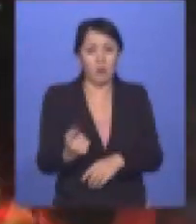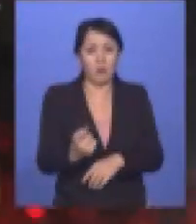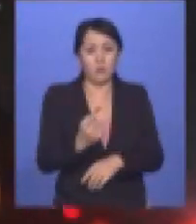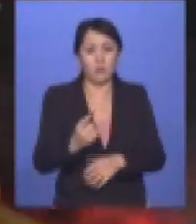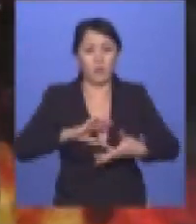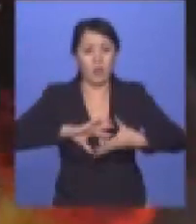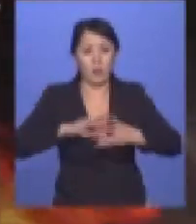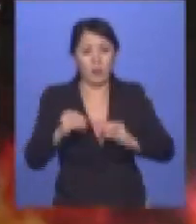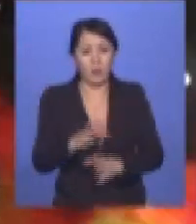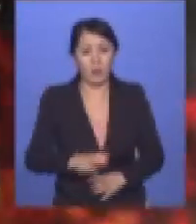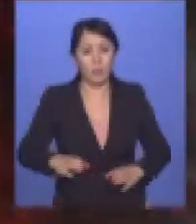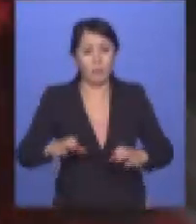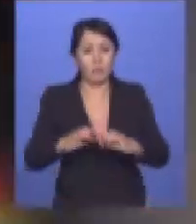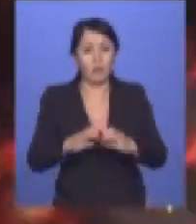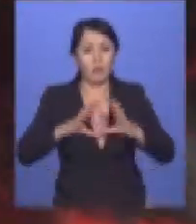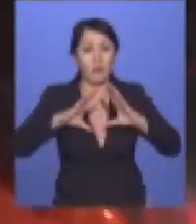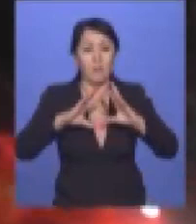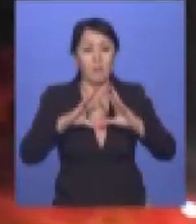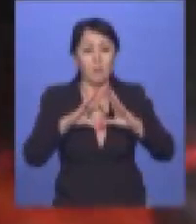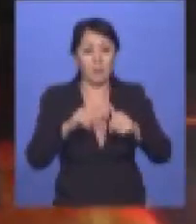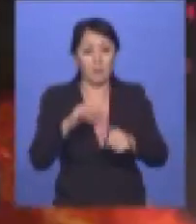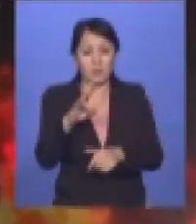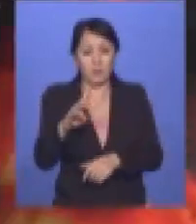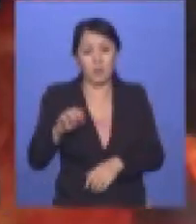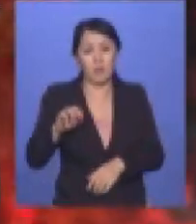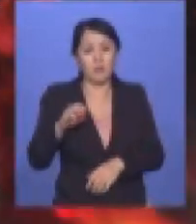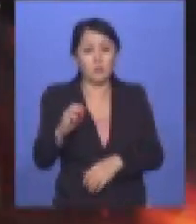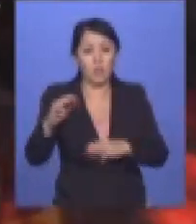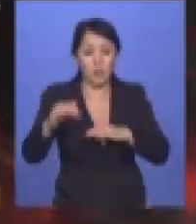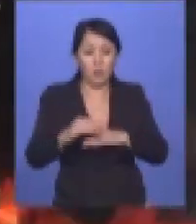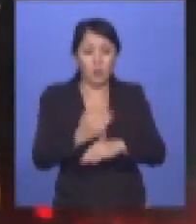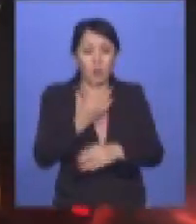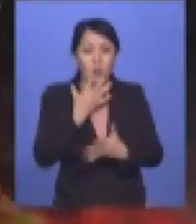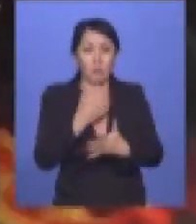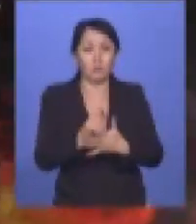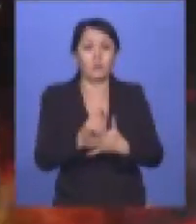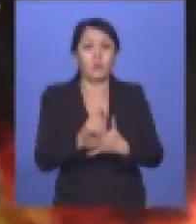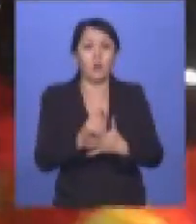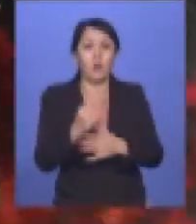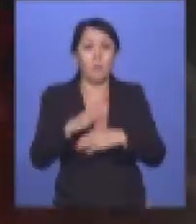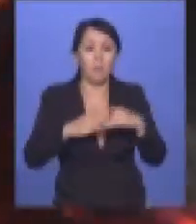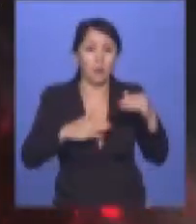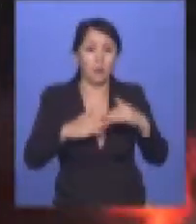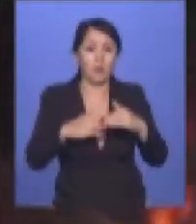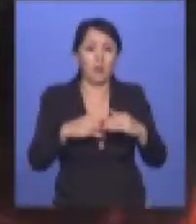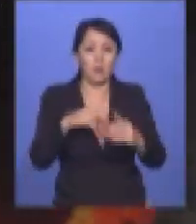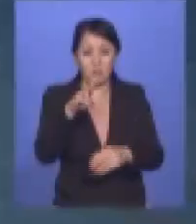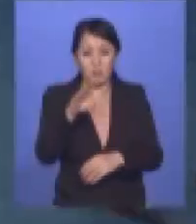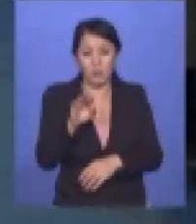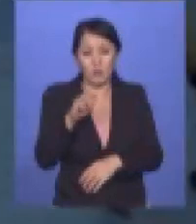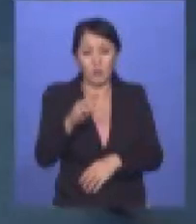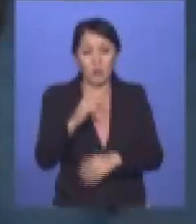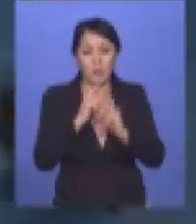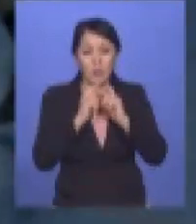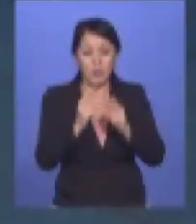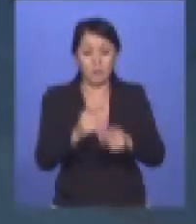шыңдай алды. Құрама сапына кірген әлем чемпионы Жанат Жақиянов қайырымдылық шарасына орай өзінің былғары қолғабын аукционға лот ретінде ұсынды.